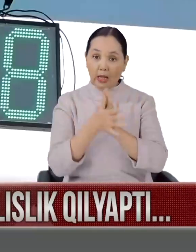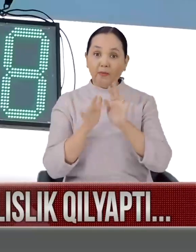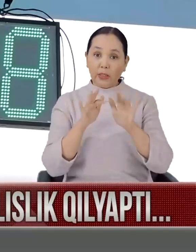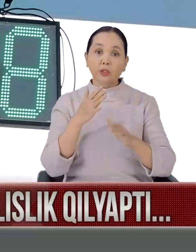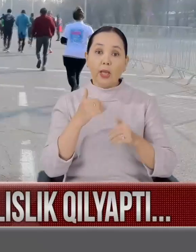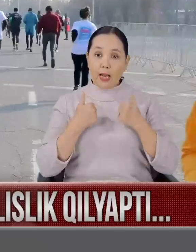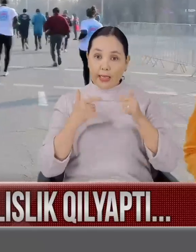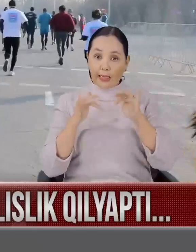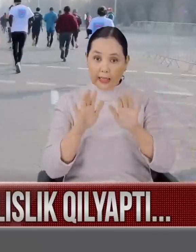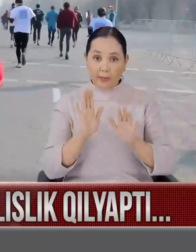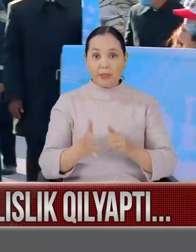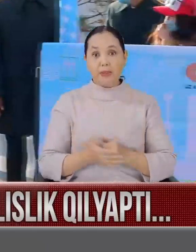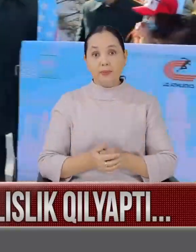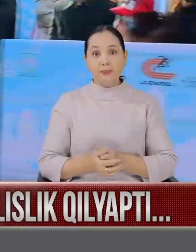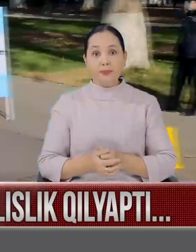qilamiz.